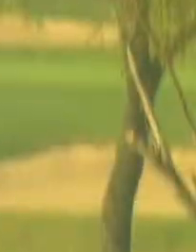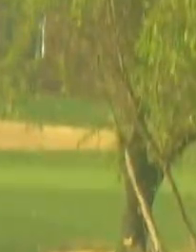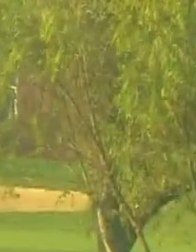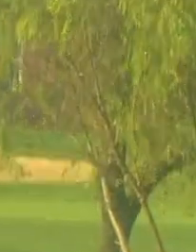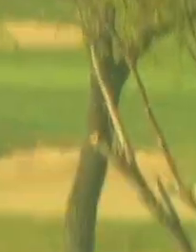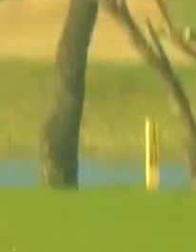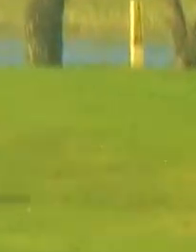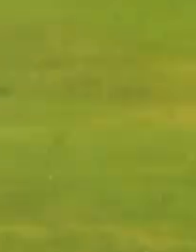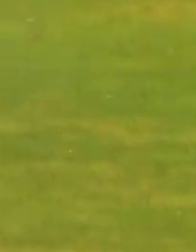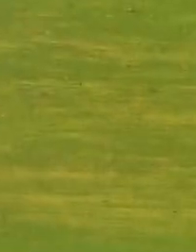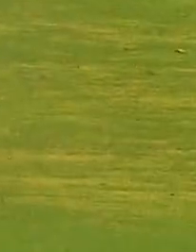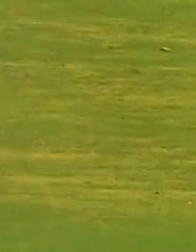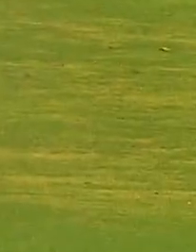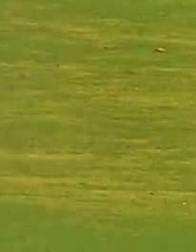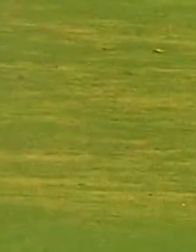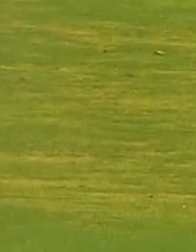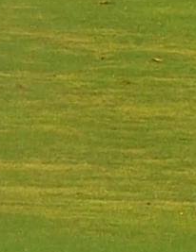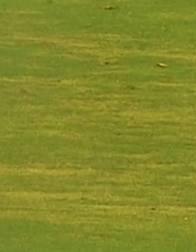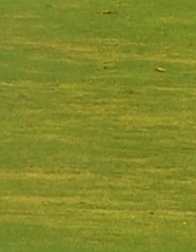아이고.